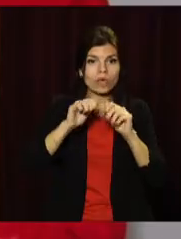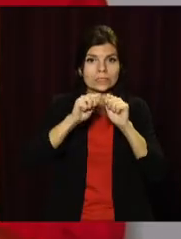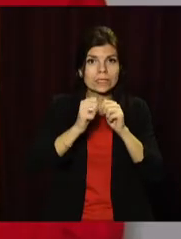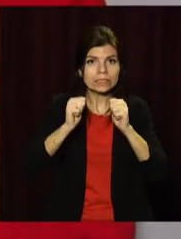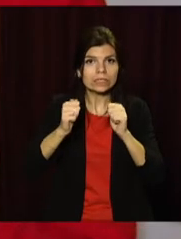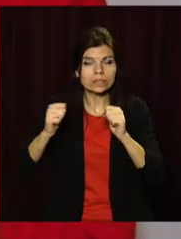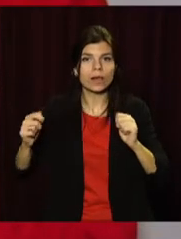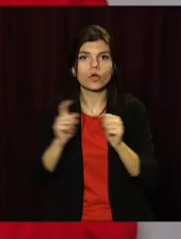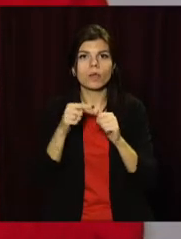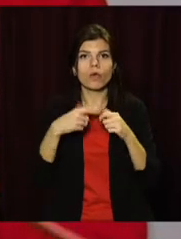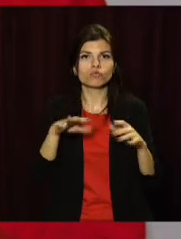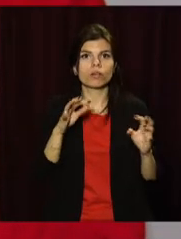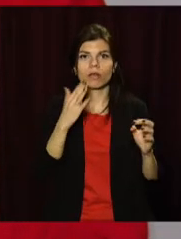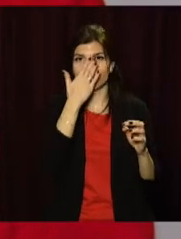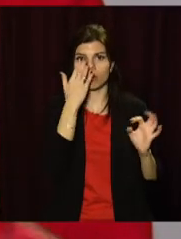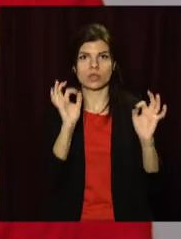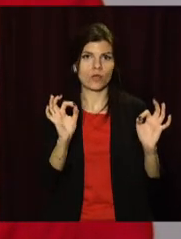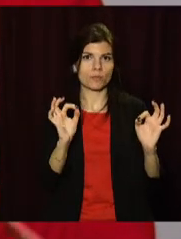промять.